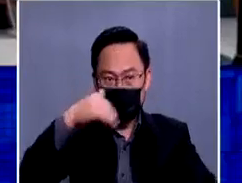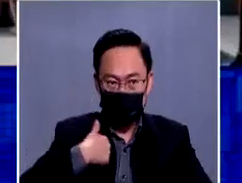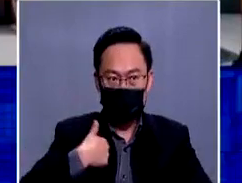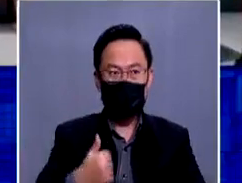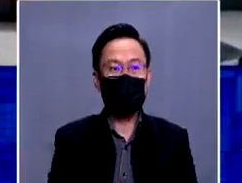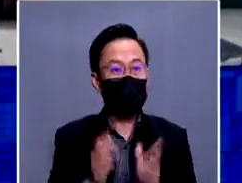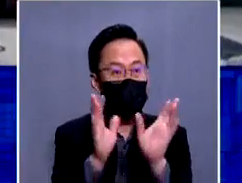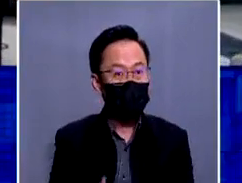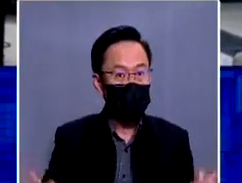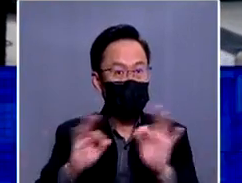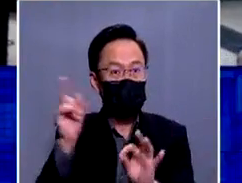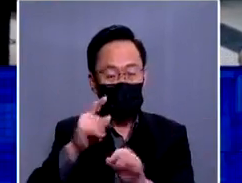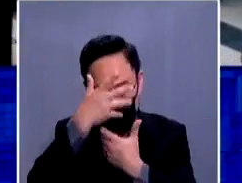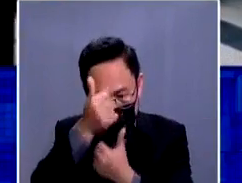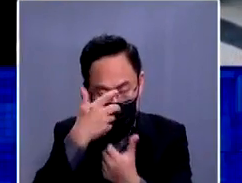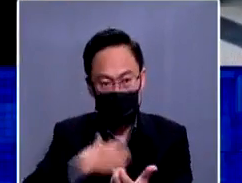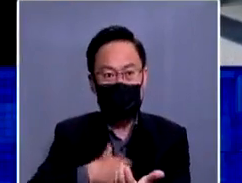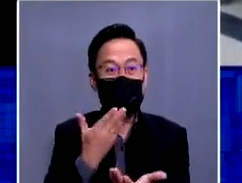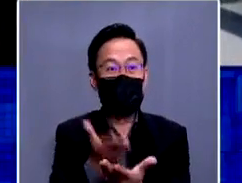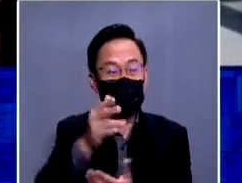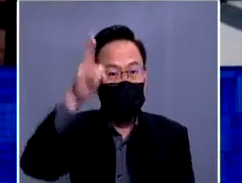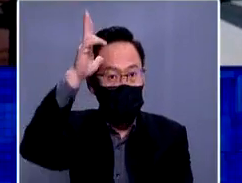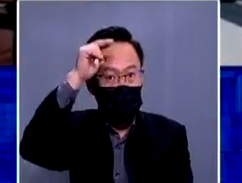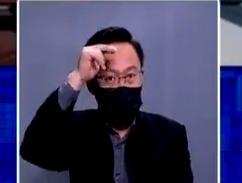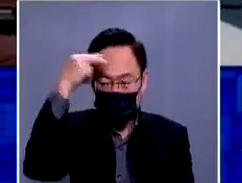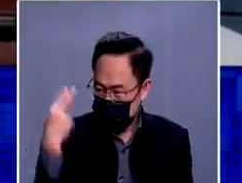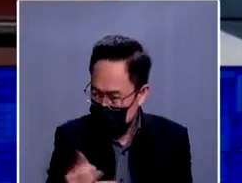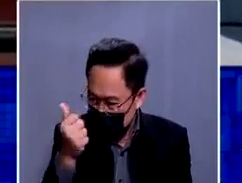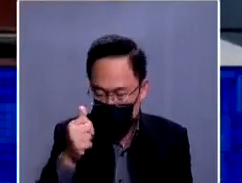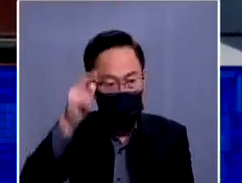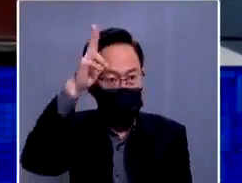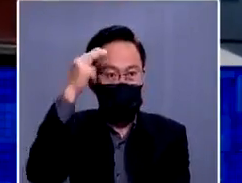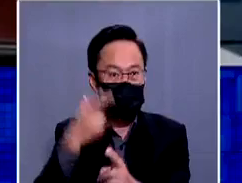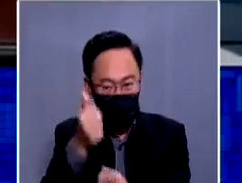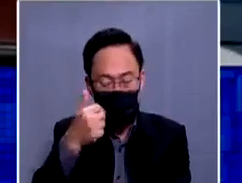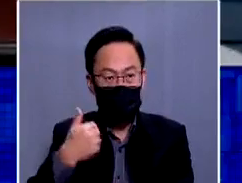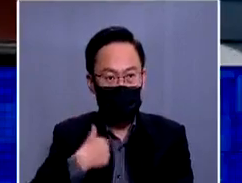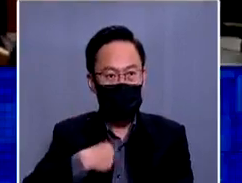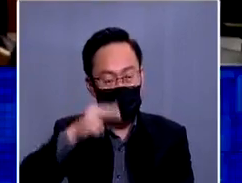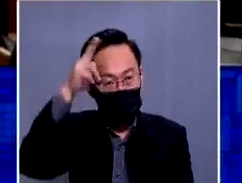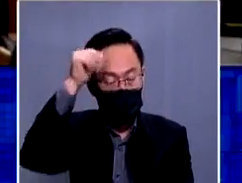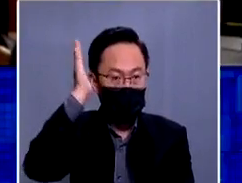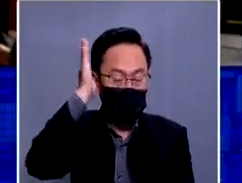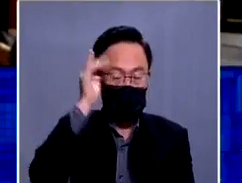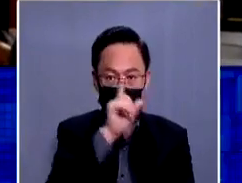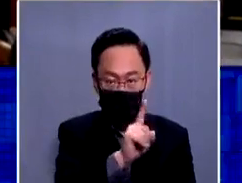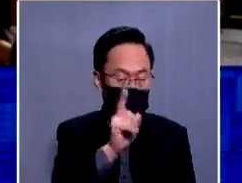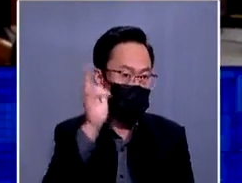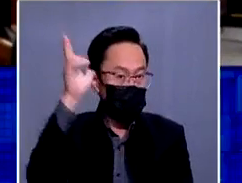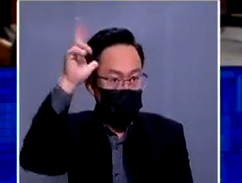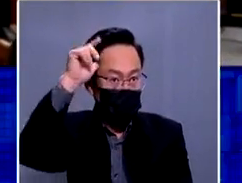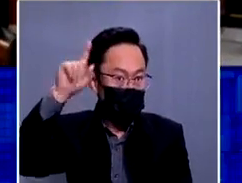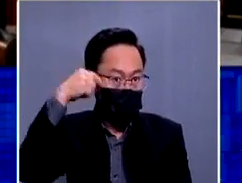สำคัญเป็นไฮไลท์เนี่ยนะคะที่คนสนใจกันเยอะเนี่ยก็คือม้าพันธุ์อเมริกันควอเตอร์ฮอร์สนะคะเป็นเพศผู้1ตัวเพศเมีย2ตัวราคาเ